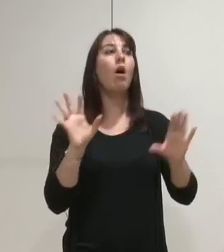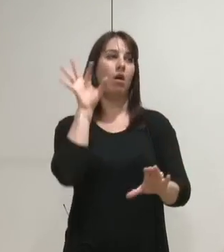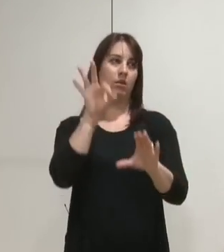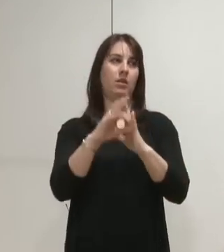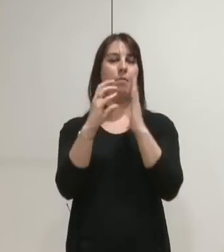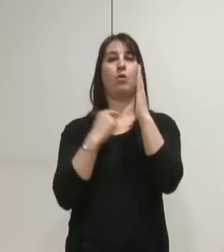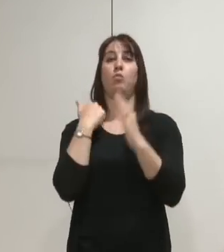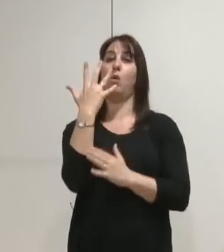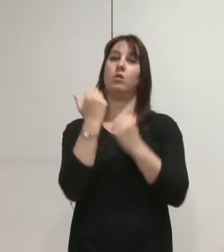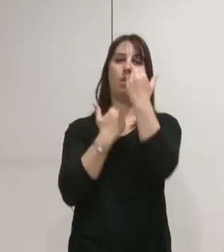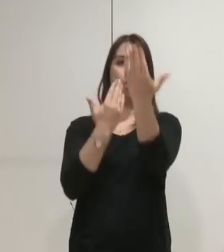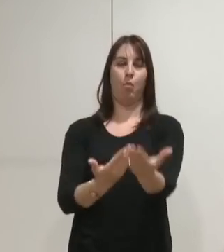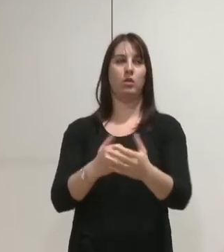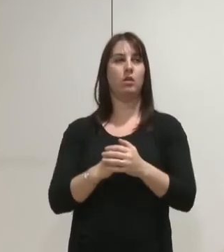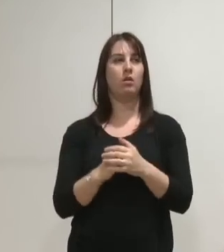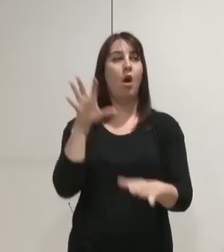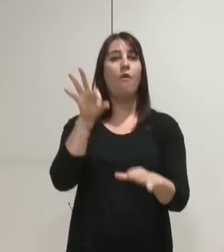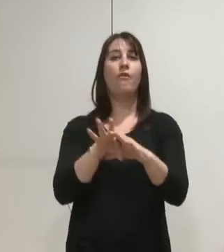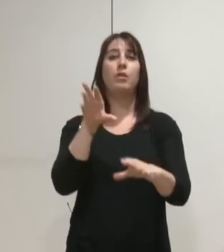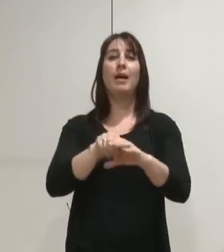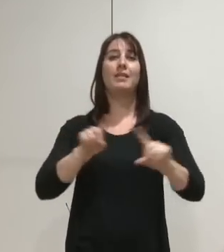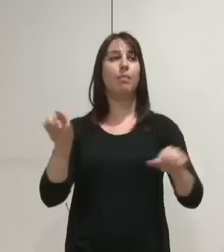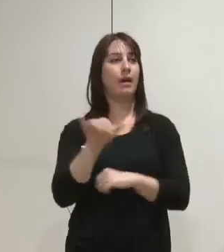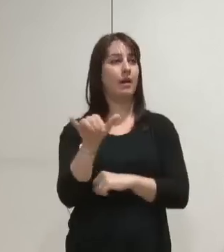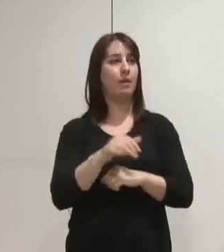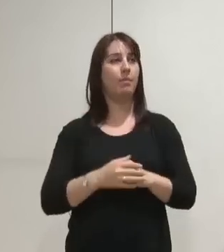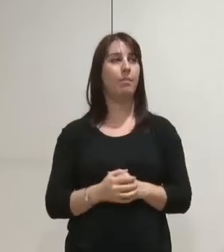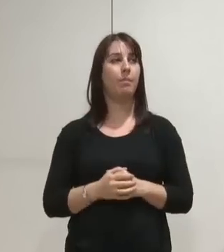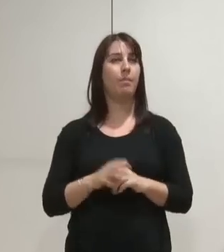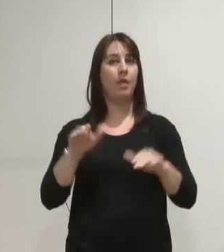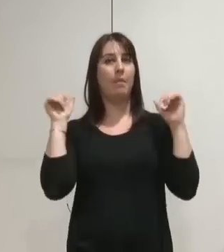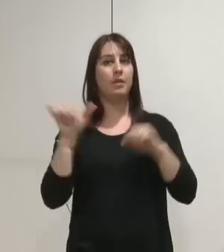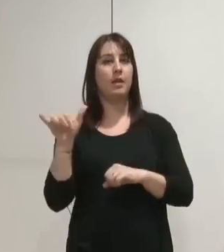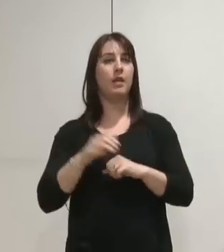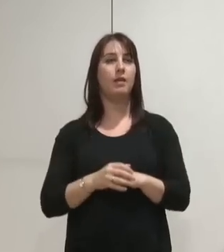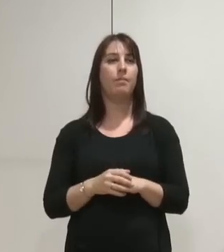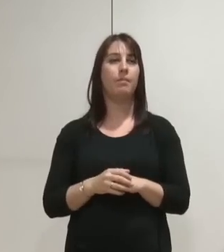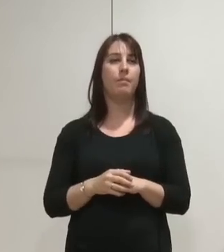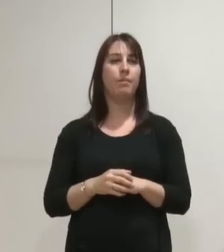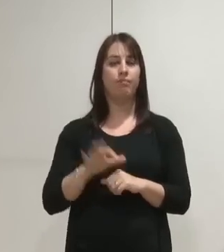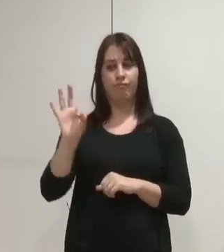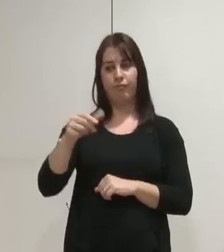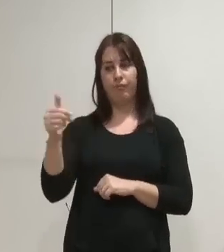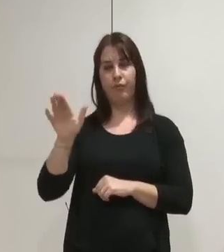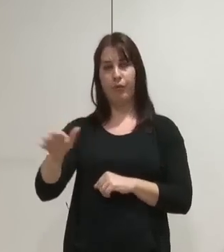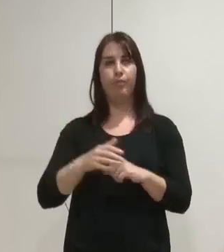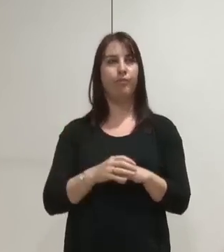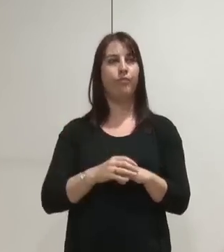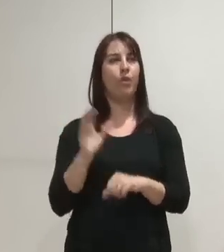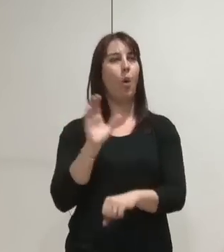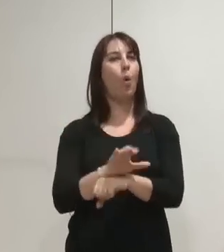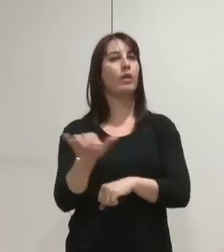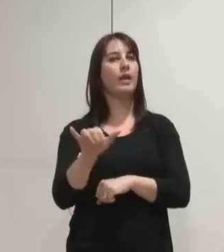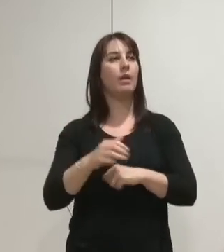délibération numéro 5 au voix qui ne prend pas part au vote qui s'abstient le Front National qui vote